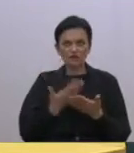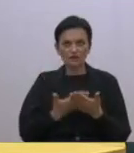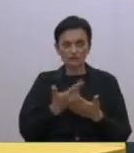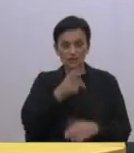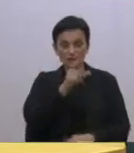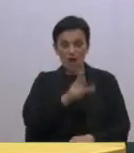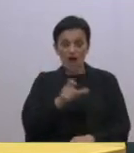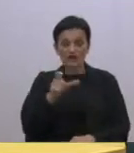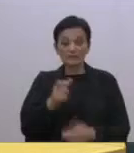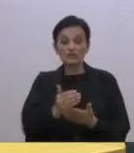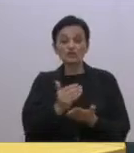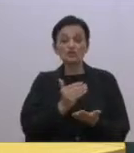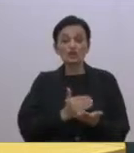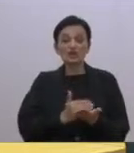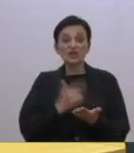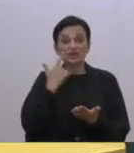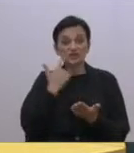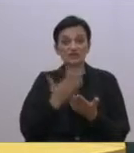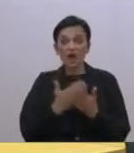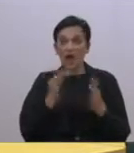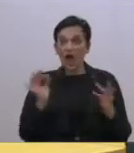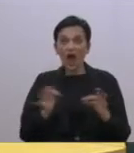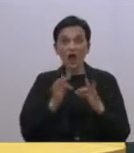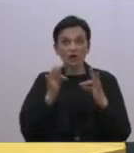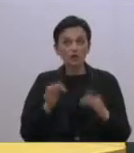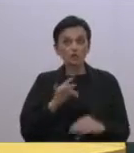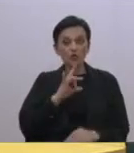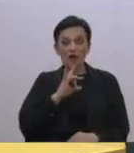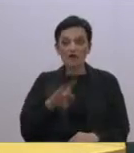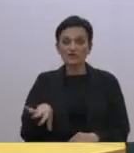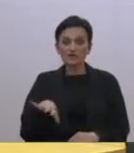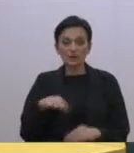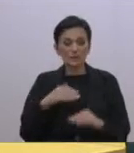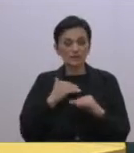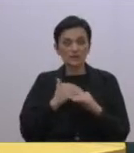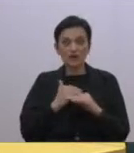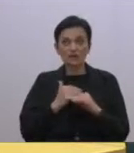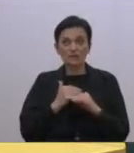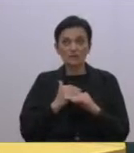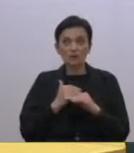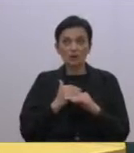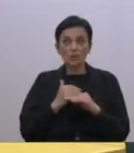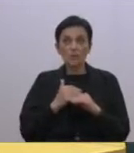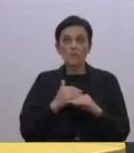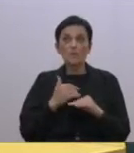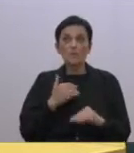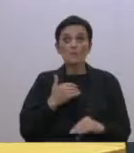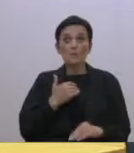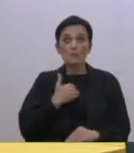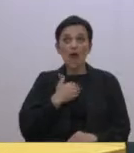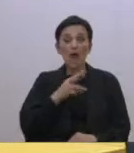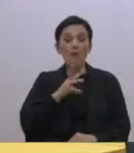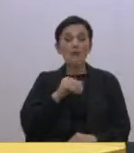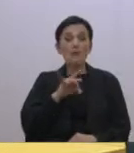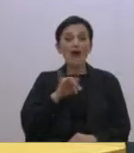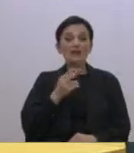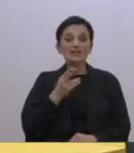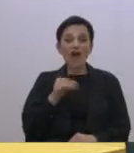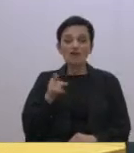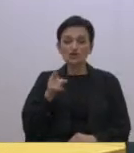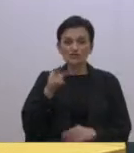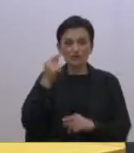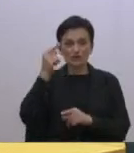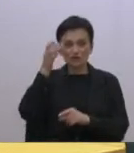ადამიანები შედეგის თვალსაზრისით არასოდეს არ ვიქნებით თანაბრები. არ ვიქნები მე მამარდაშვილის მსგავსი ნიჭი